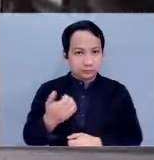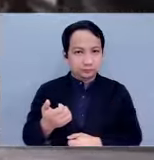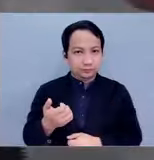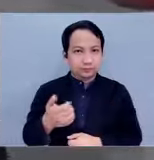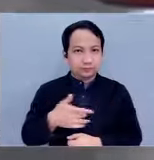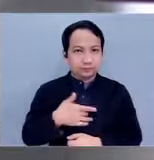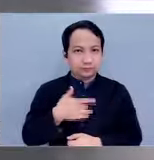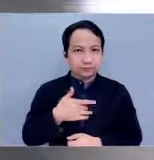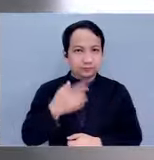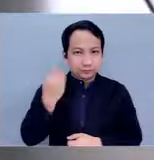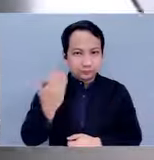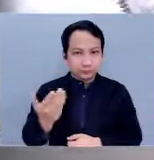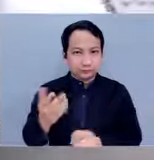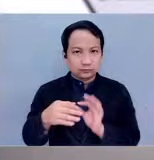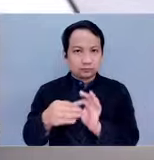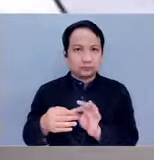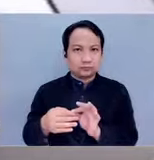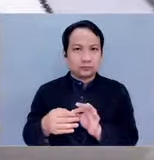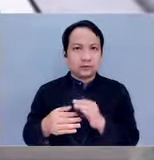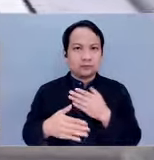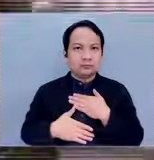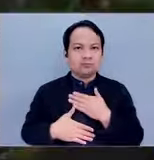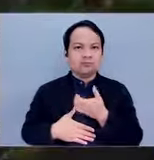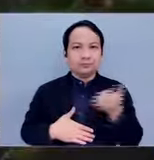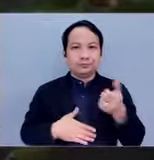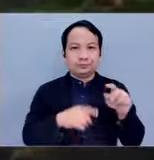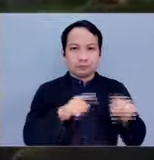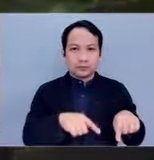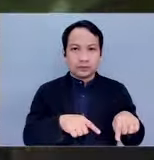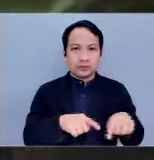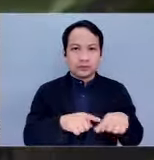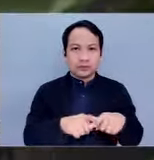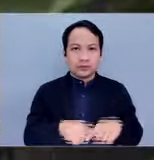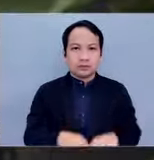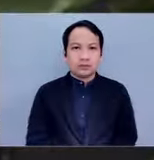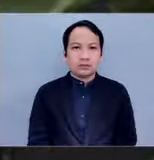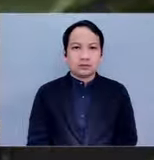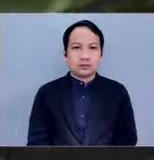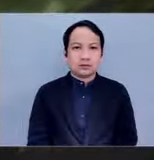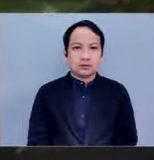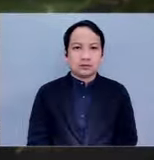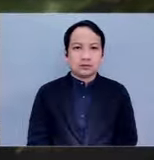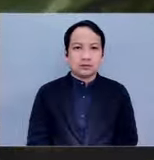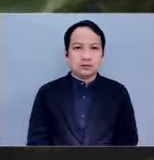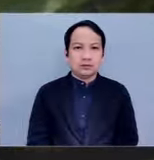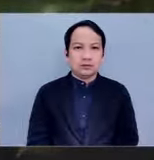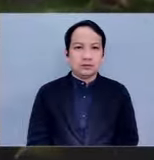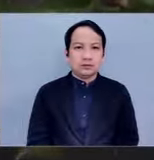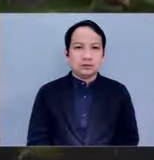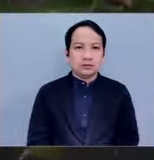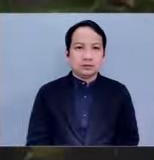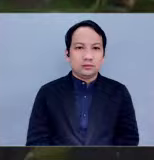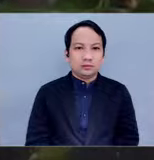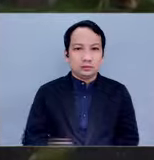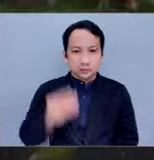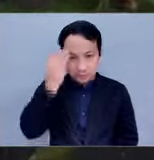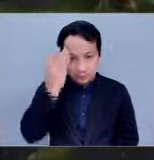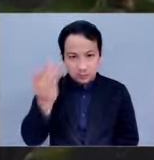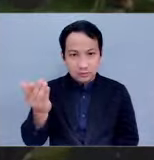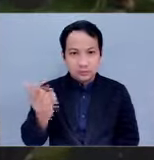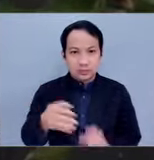sa masasabi po ng ibang tao sa akin. Dahil sa ilang taong pag-unawa sa iba kaysa sa sariling